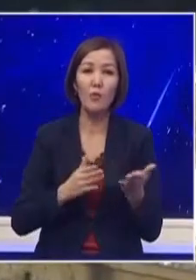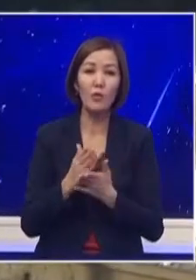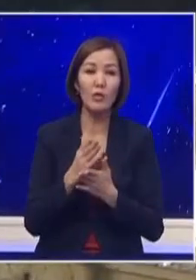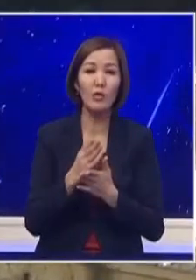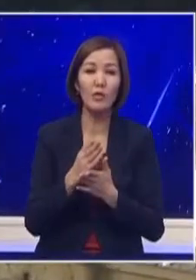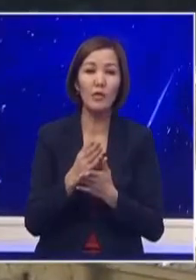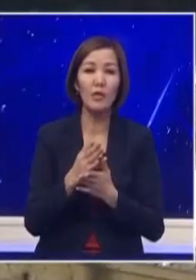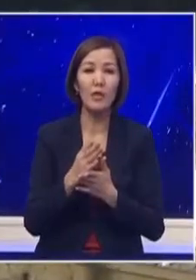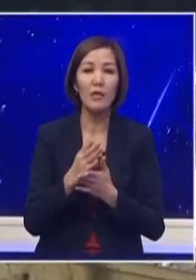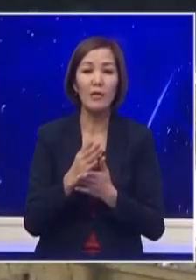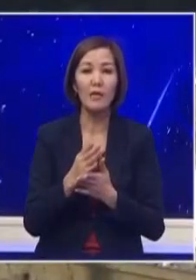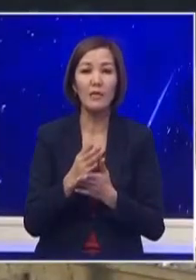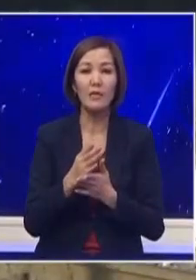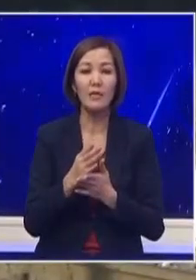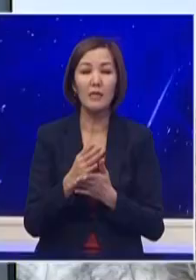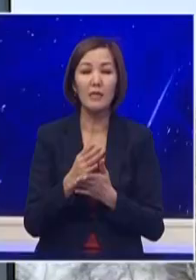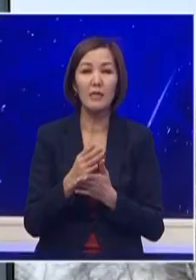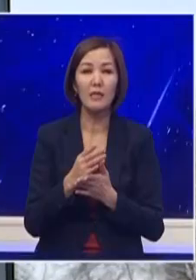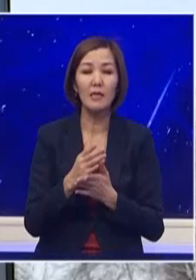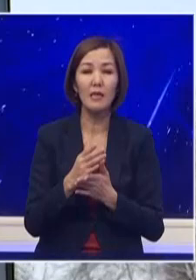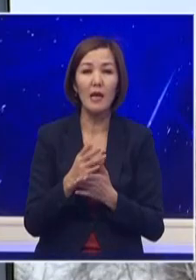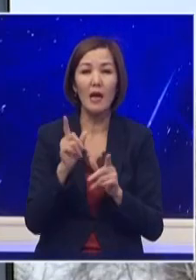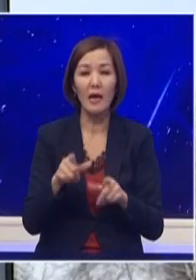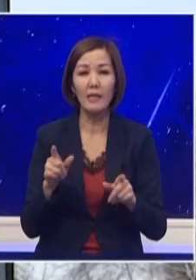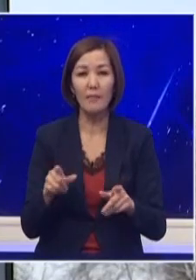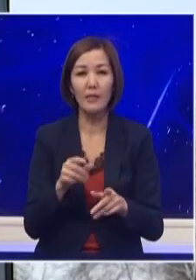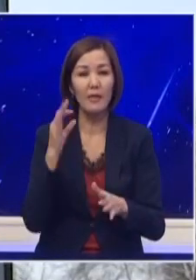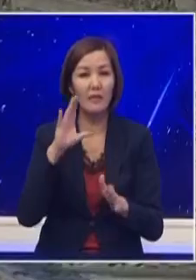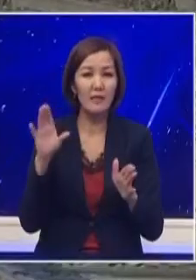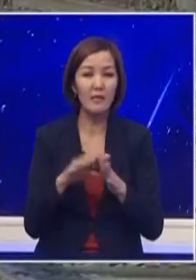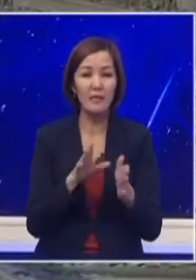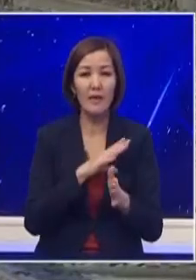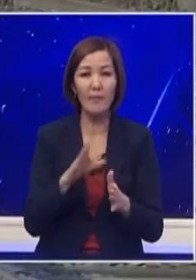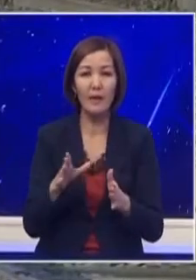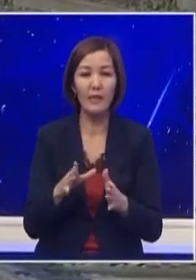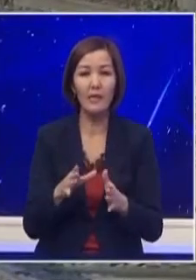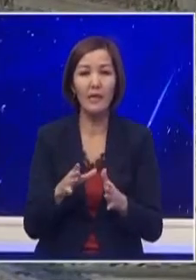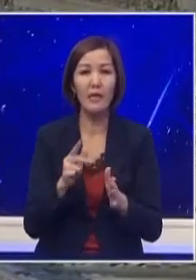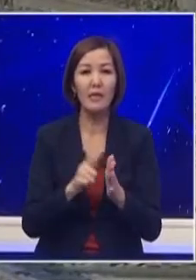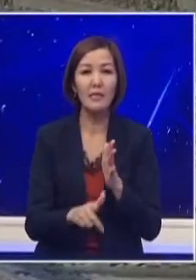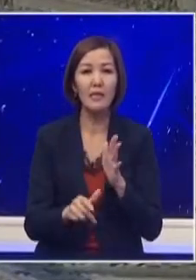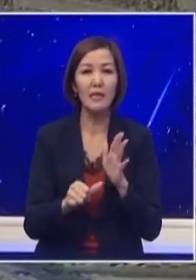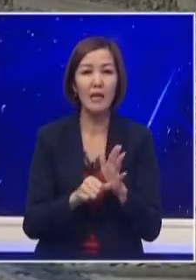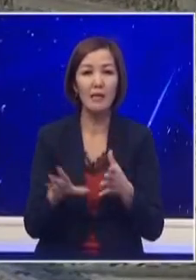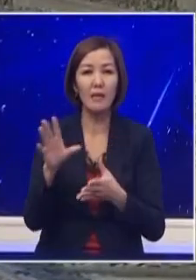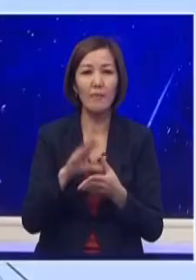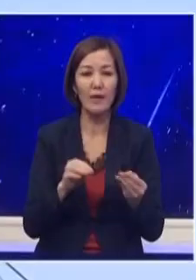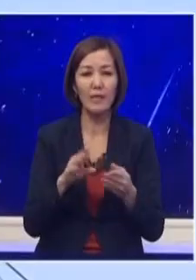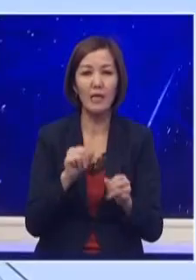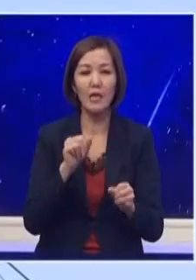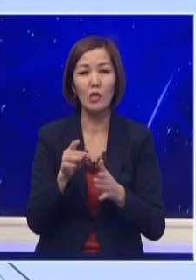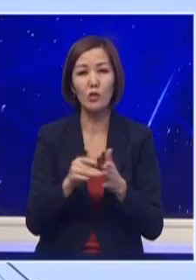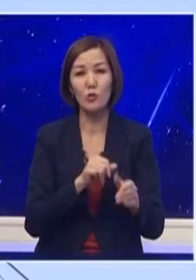арнайы өткелден өтуге құлықсыз азаматтардың мұнда аяғы сиремей тұр. Салдарынан локомотивтер 86 мәрте шұғыл